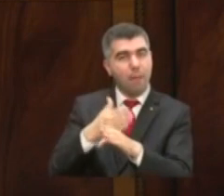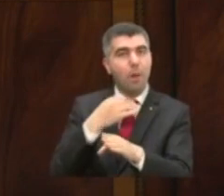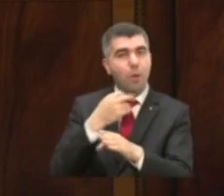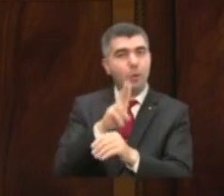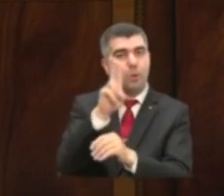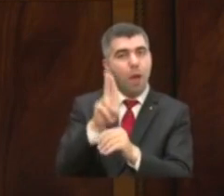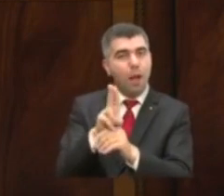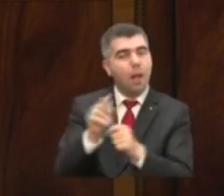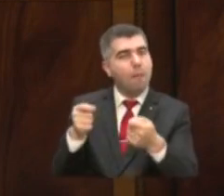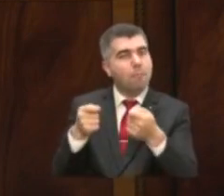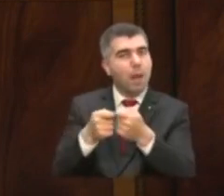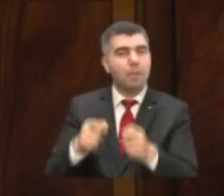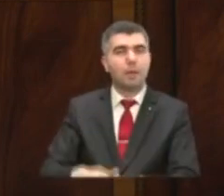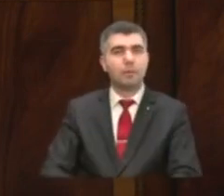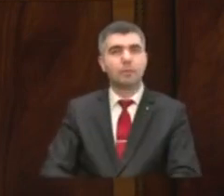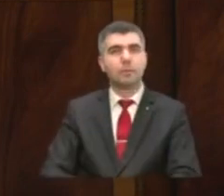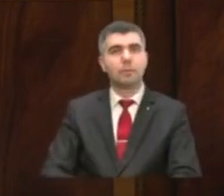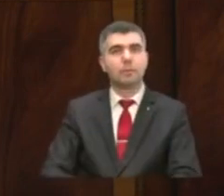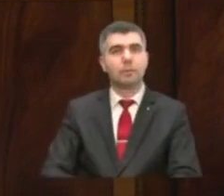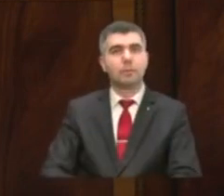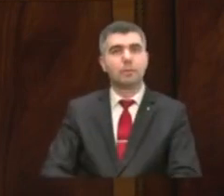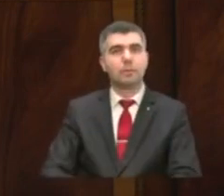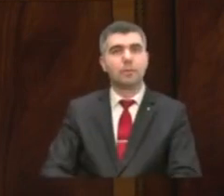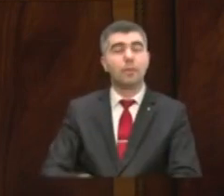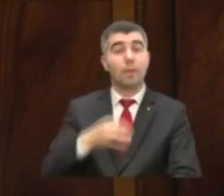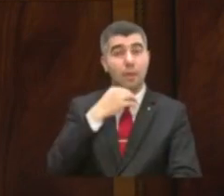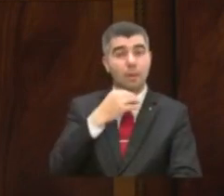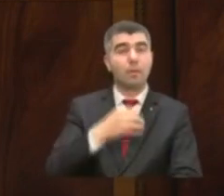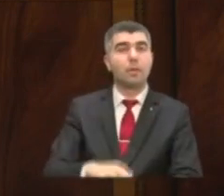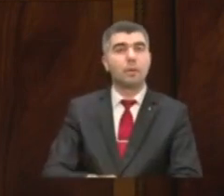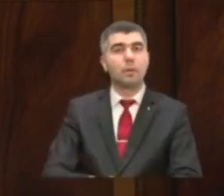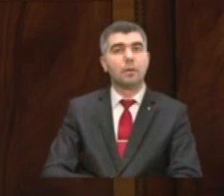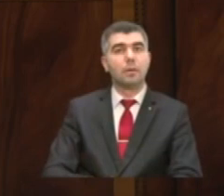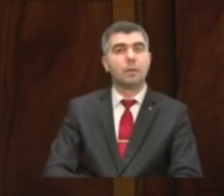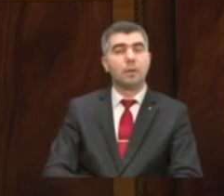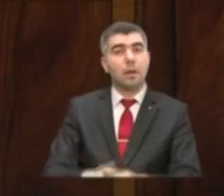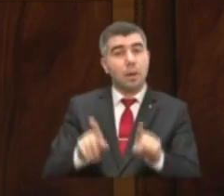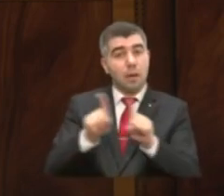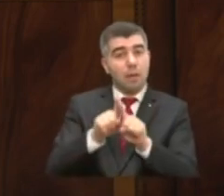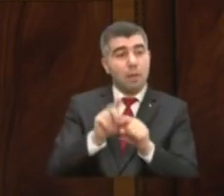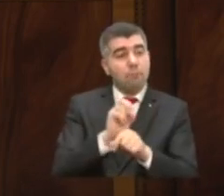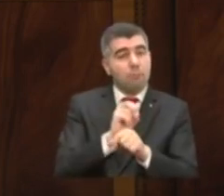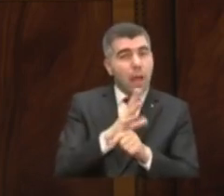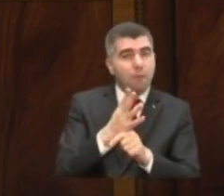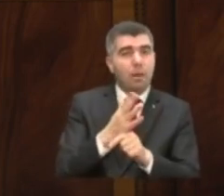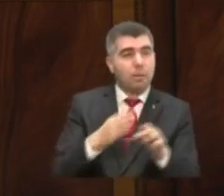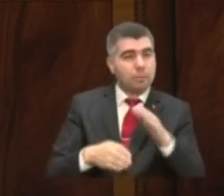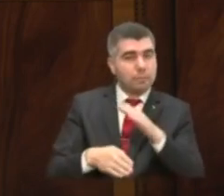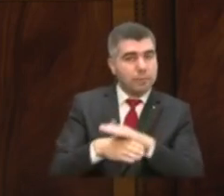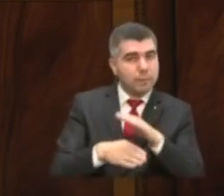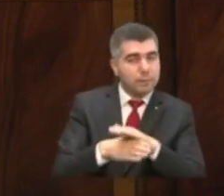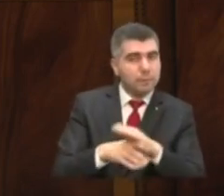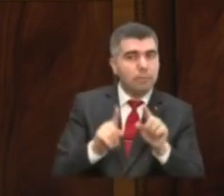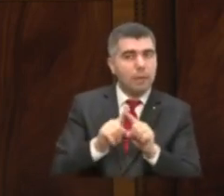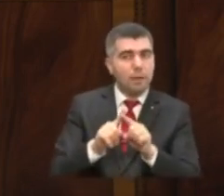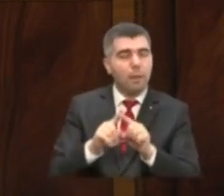الأول، لكن أشير إلى أن التعامل مع واحد القضية مثل قضية الهجرة عند أبعاد